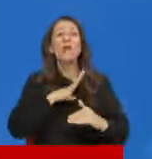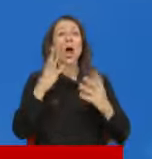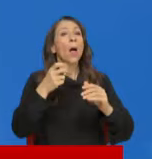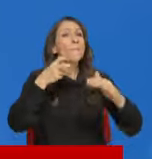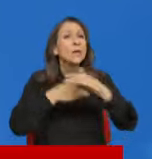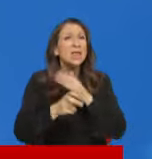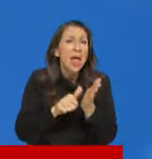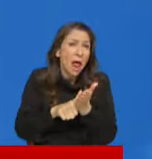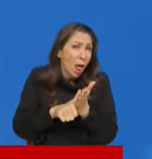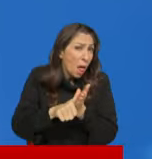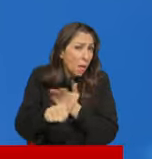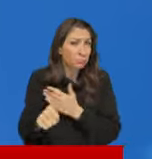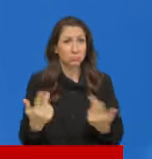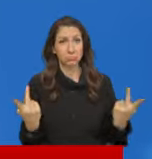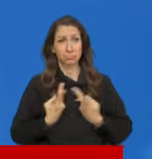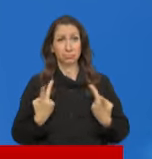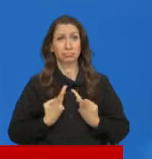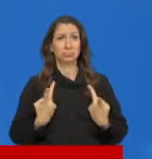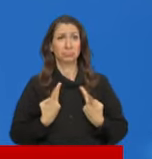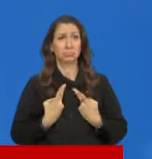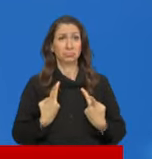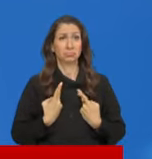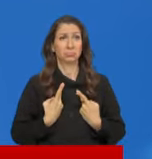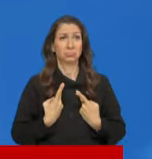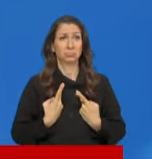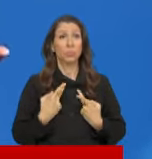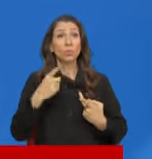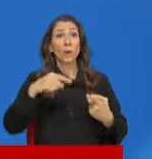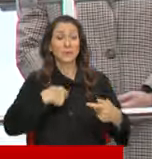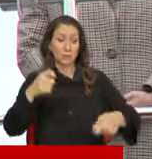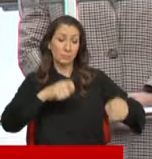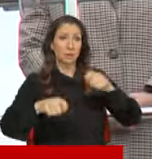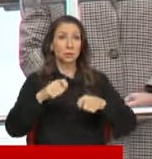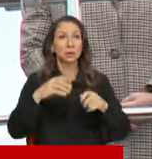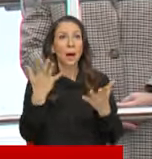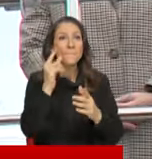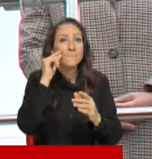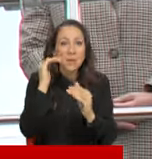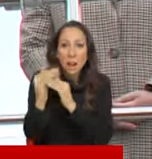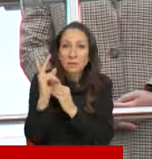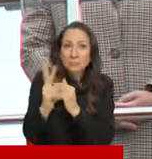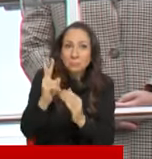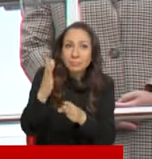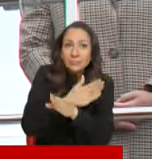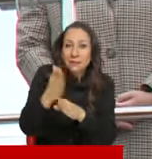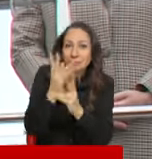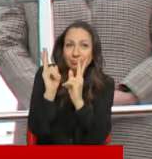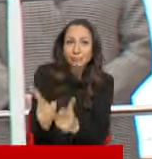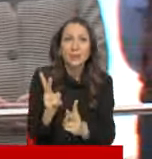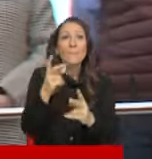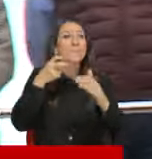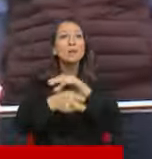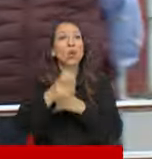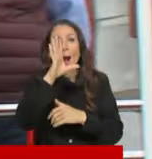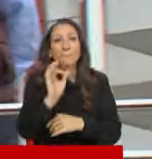metroların tamamı bize aittir bize bunları biz yaptık ya Milletin malı senin yaptığın Metro da